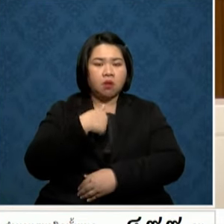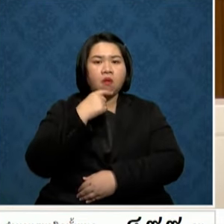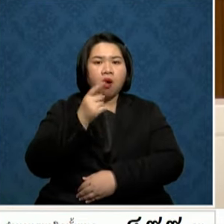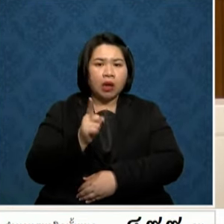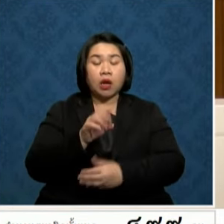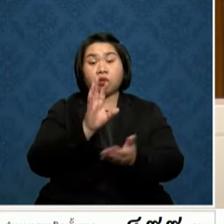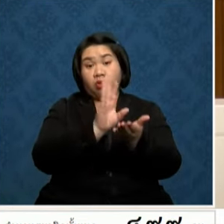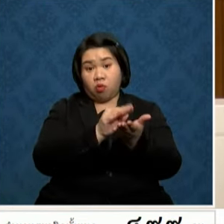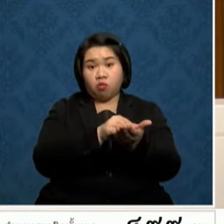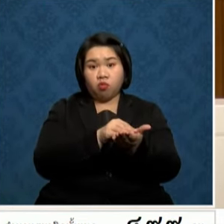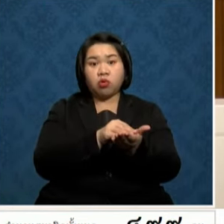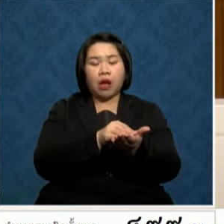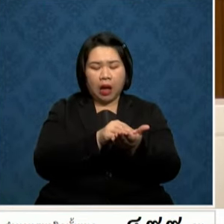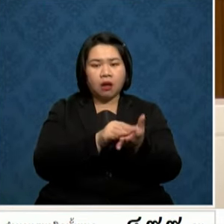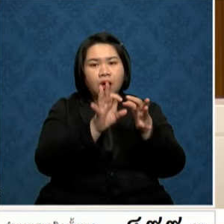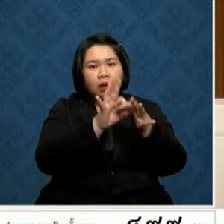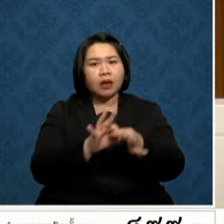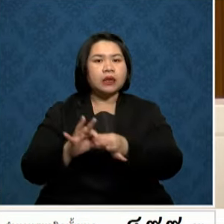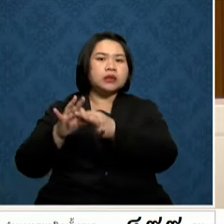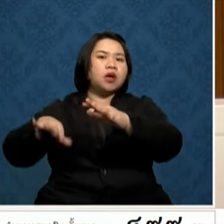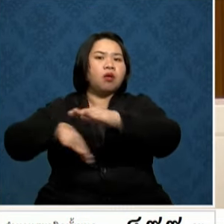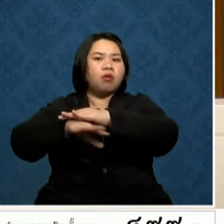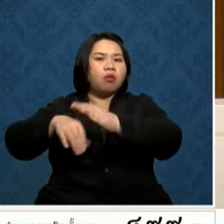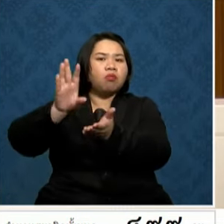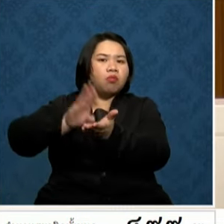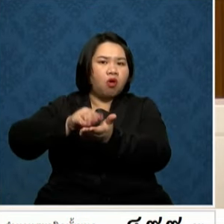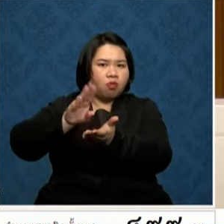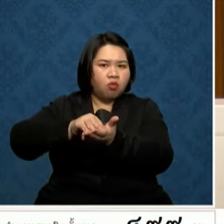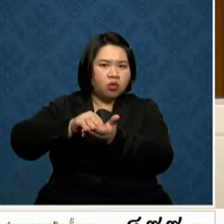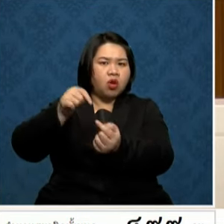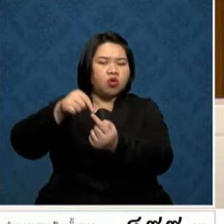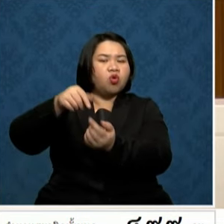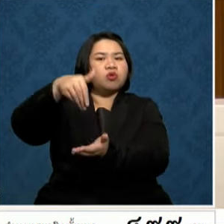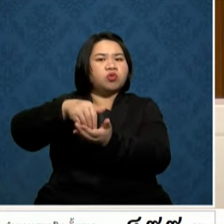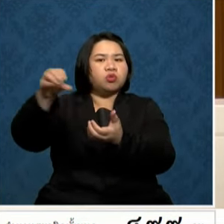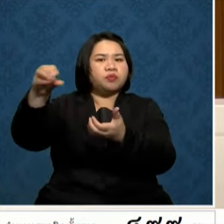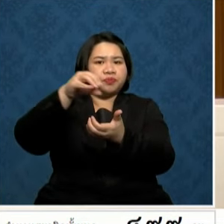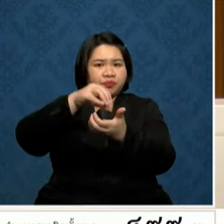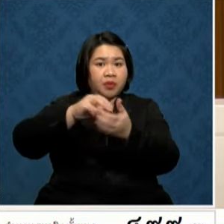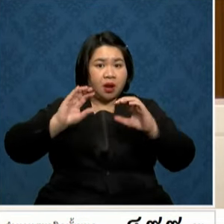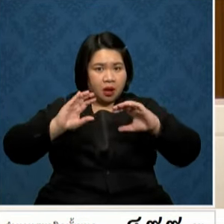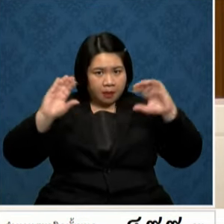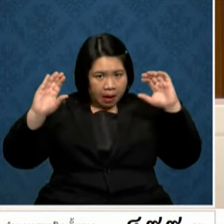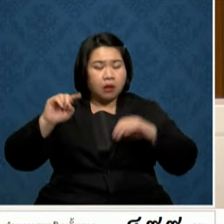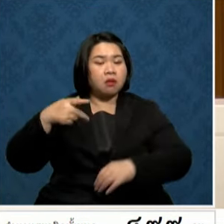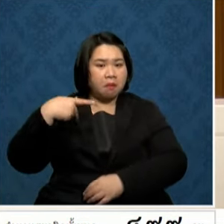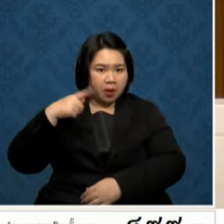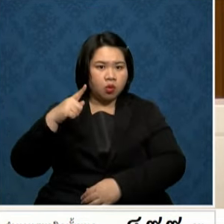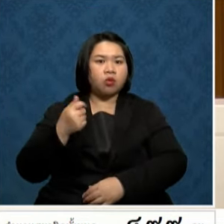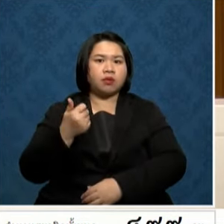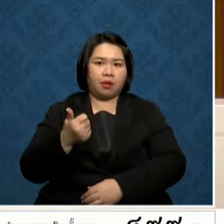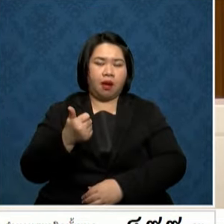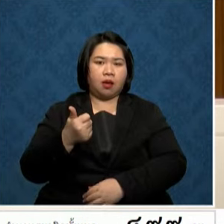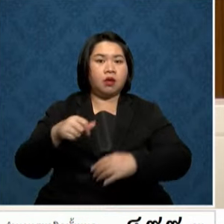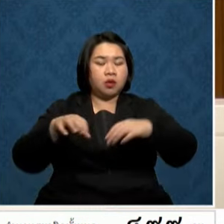ข้อมูลทจะได้การเชื่อมโยงสามาเท่สู่ระบบแปกลางของ RUTในครั้งนี้จะเป็ประโยช์สูงสุดนการที่จะ